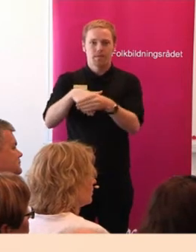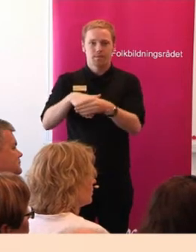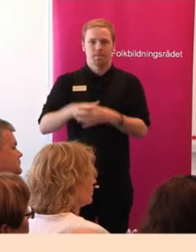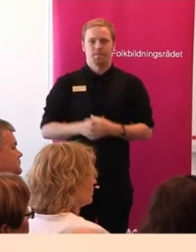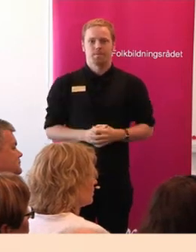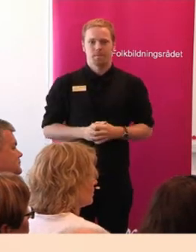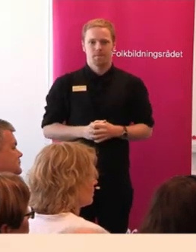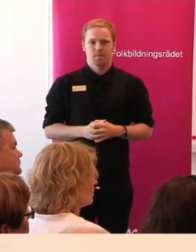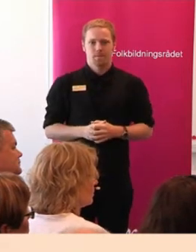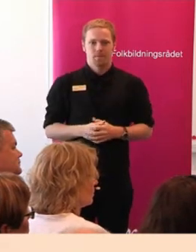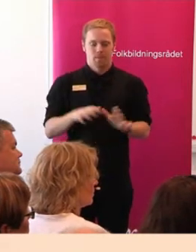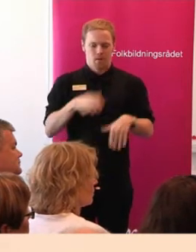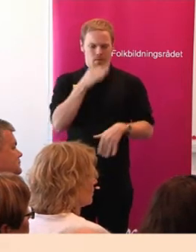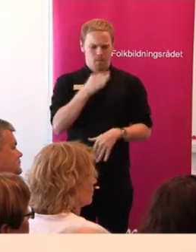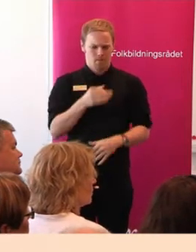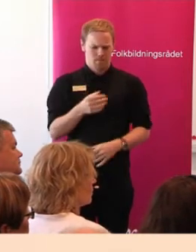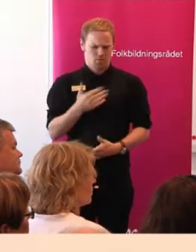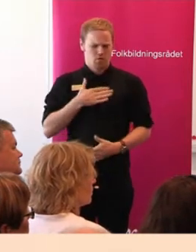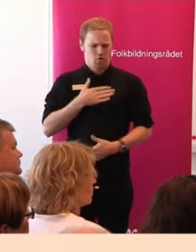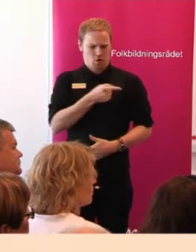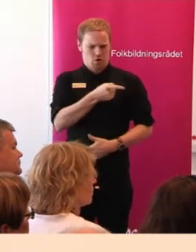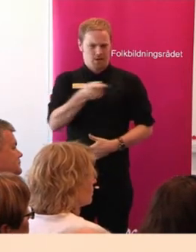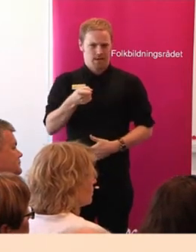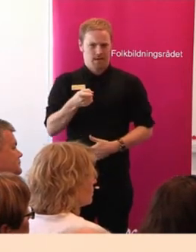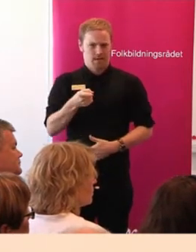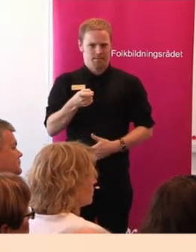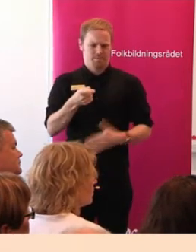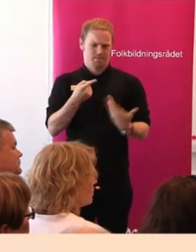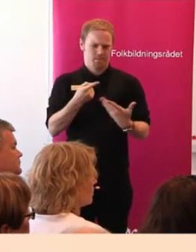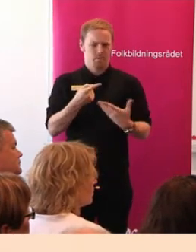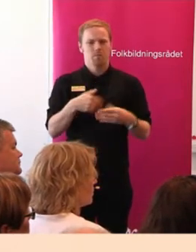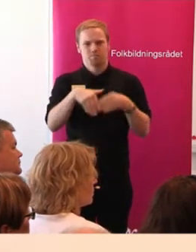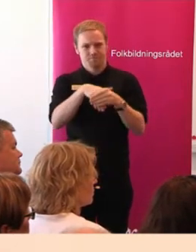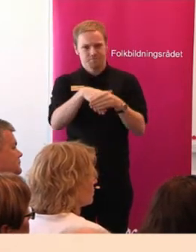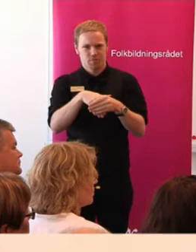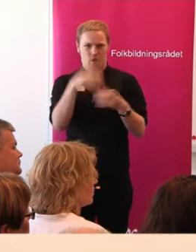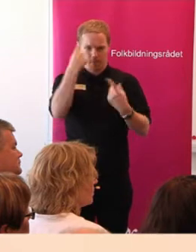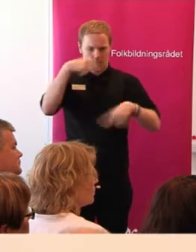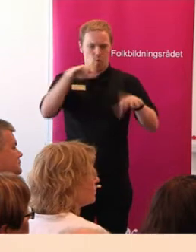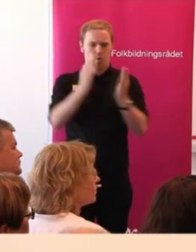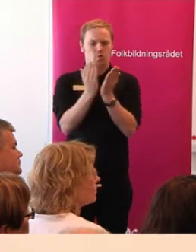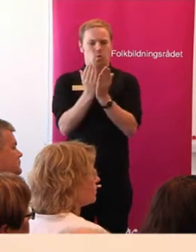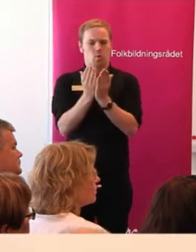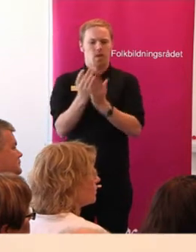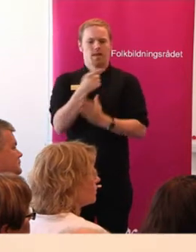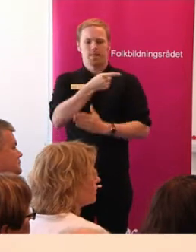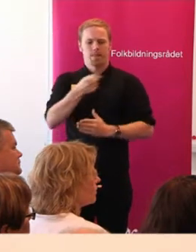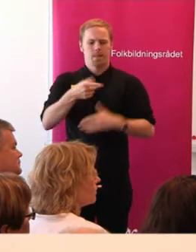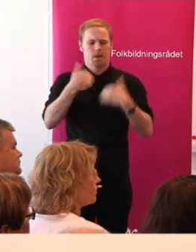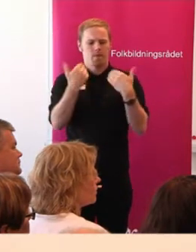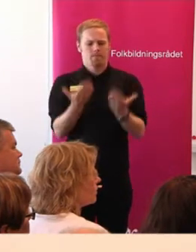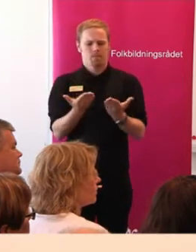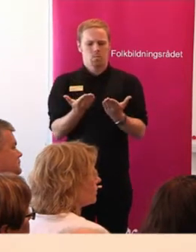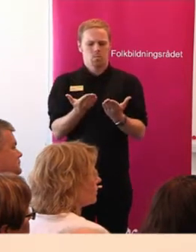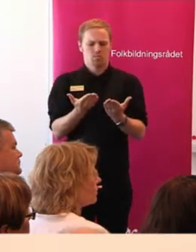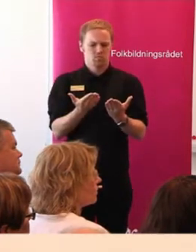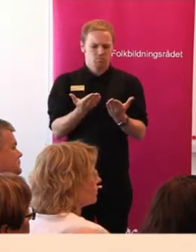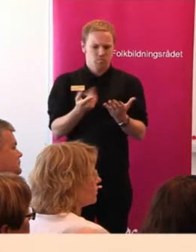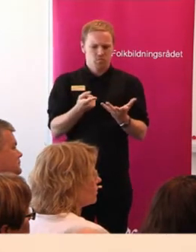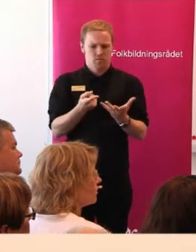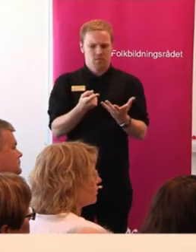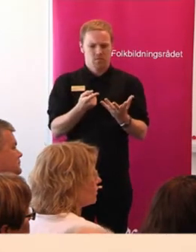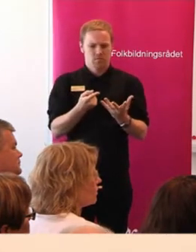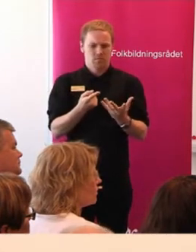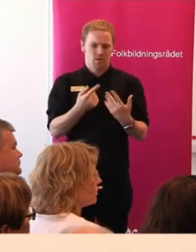Tycker ni som deltagare på folkhögskolan att ni får det som staten har satt upp